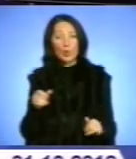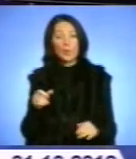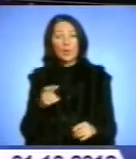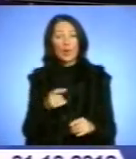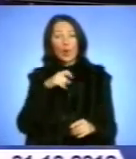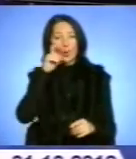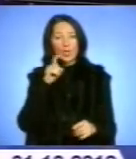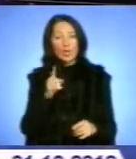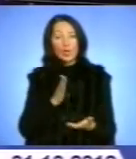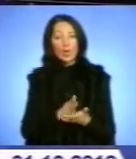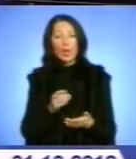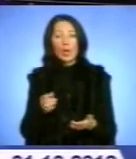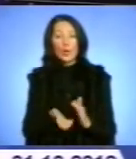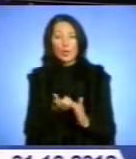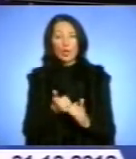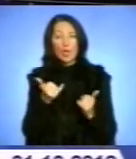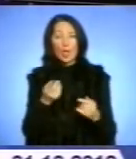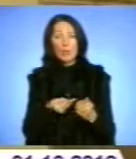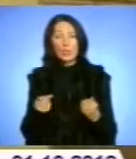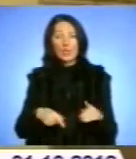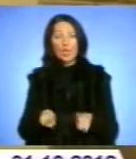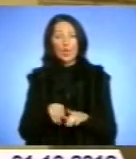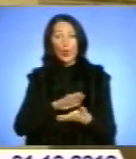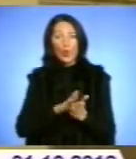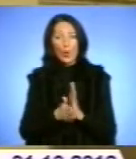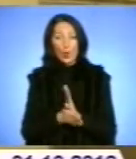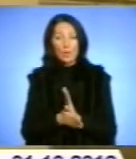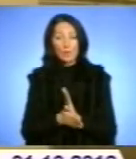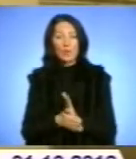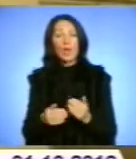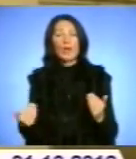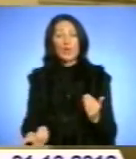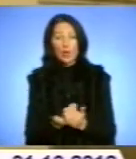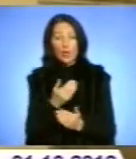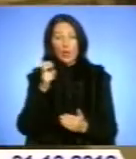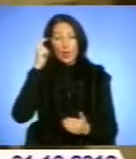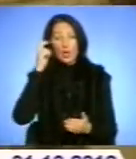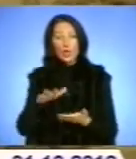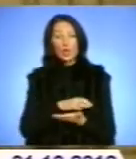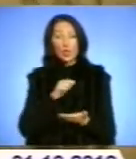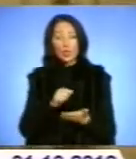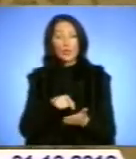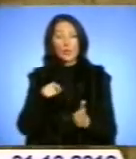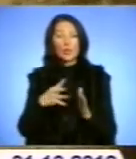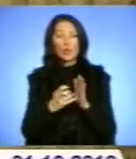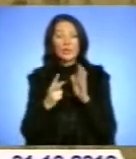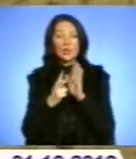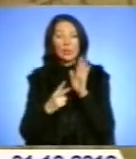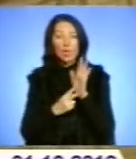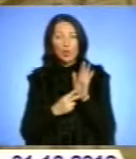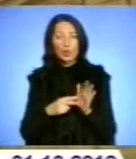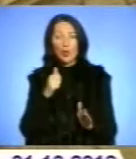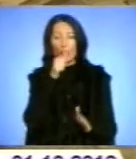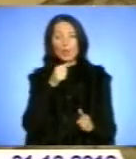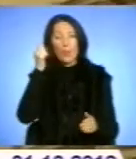такої угоди, знають наші журналісти. Відновити у Києві зруйнований у 1917 році пам'ятник Петру